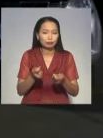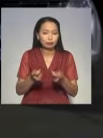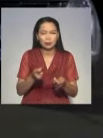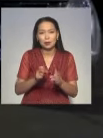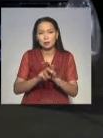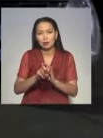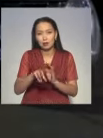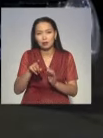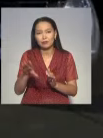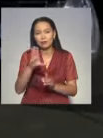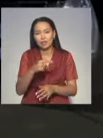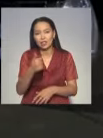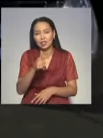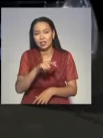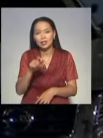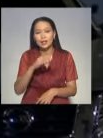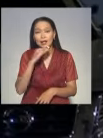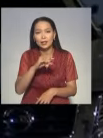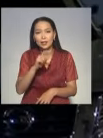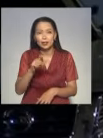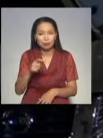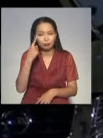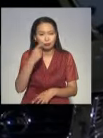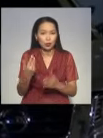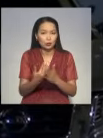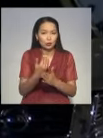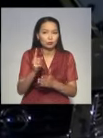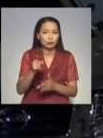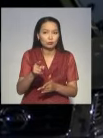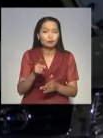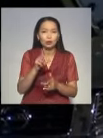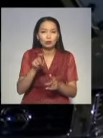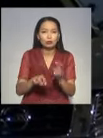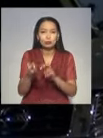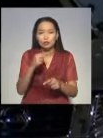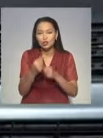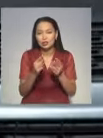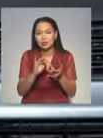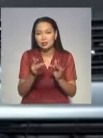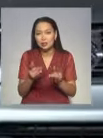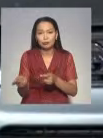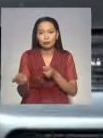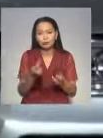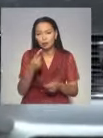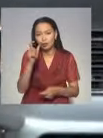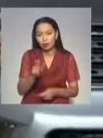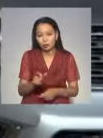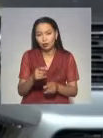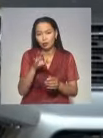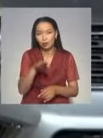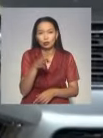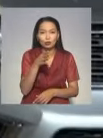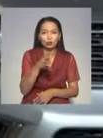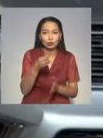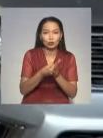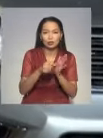оказались гражданами Египта. Как сообщают местные СМИ, они находили клиентов через сайт. За перевозку одного человека они брали от 4 до 6 тысяч